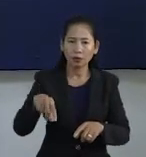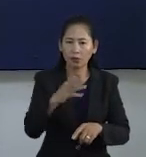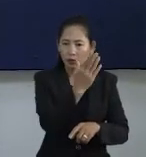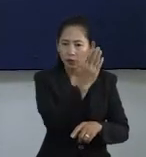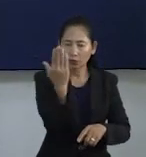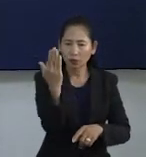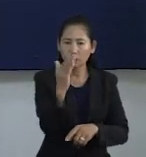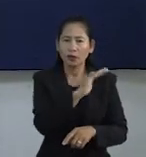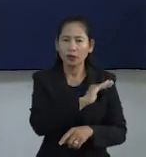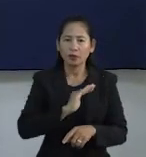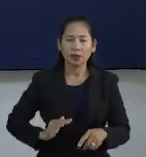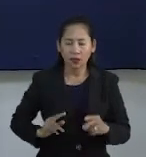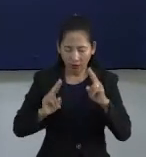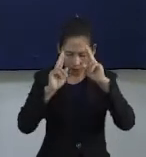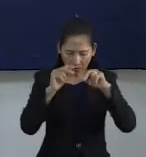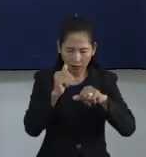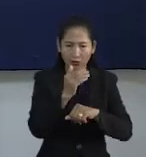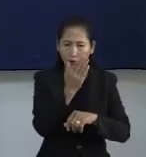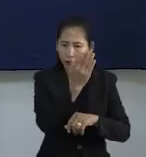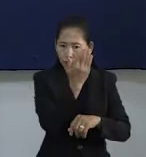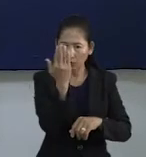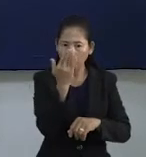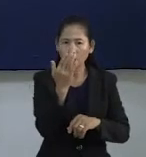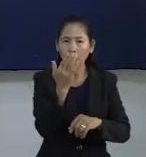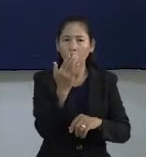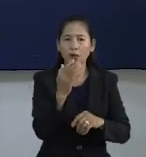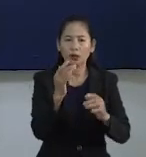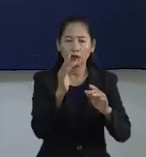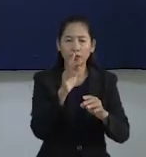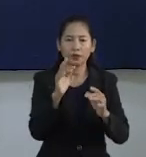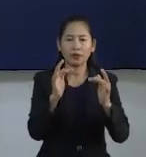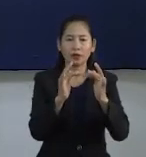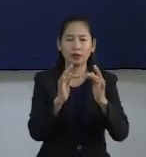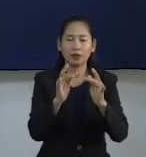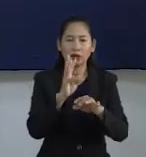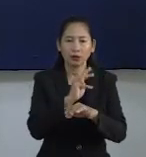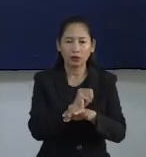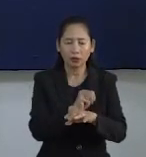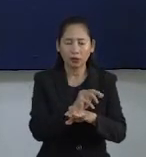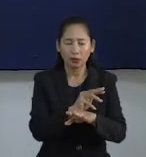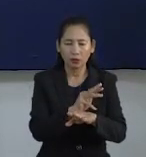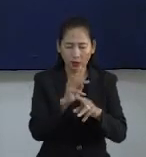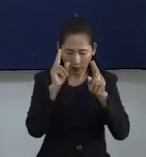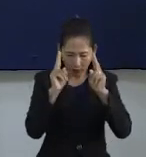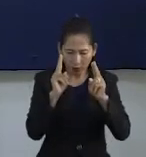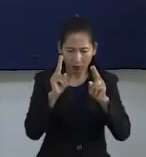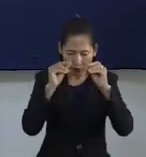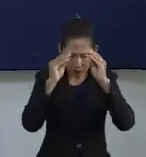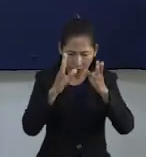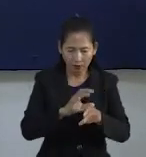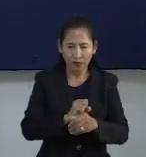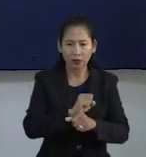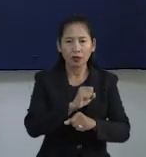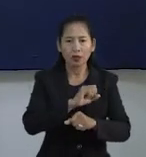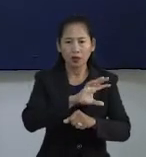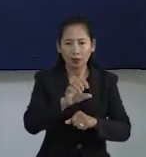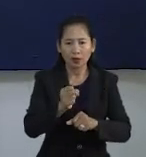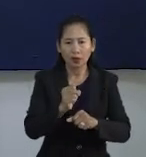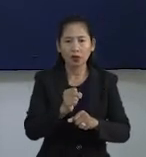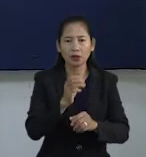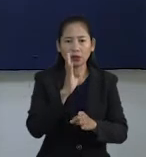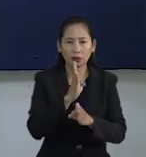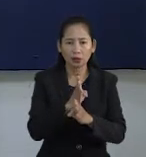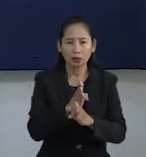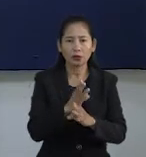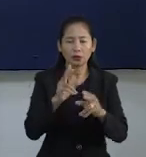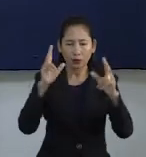tu đây để chuồn sán và khi hạ tầm po bỏ cứ dùng ọc rốm cứu Cambodia YouTube Facebook ước qua ọc rốm